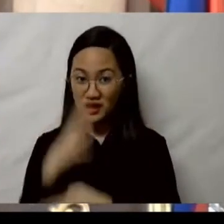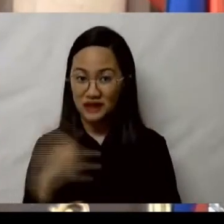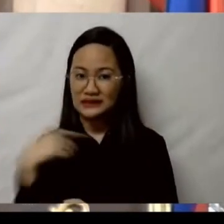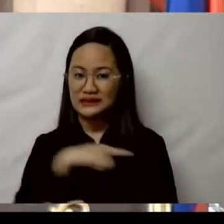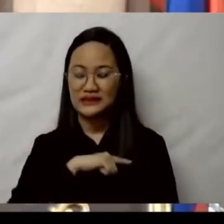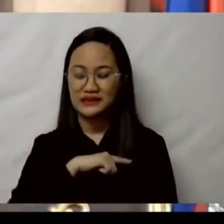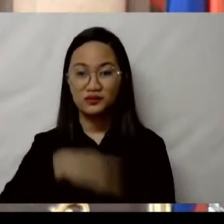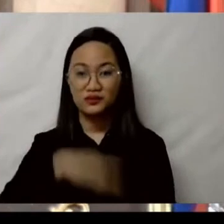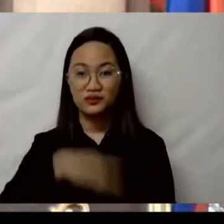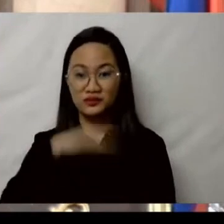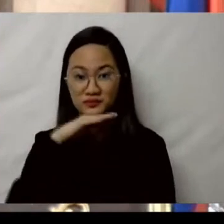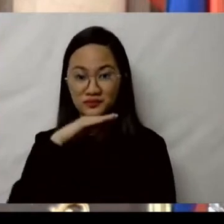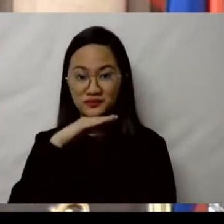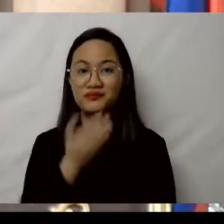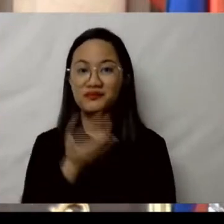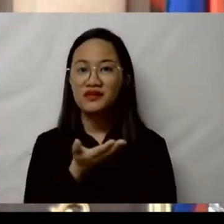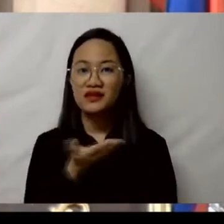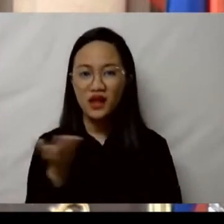ako ang ating mga pamilya,